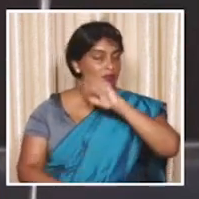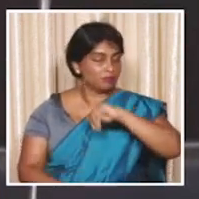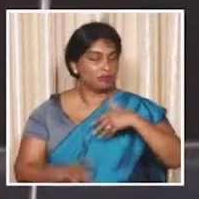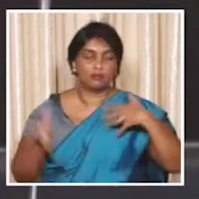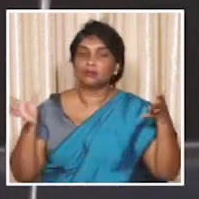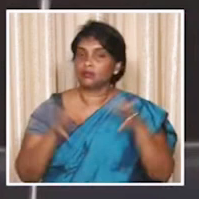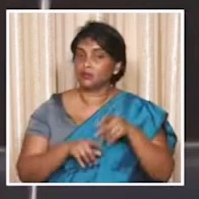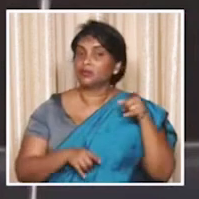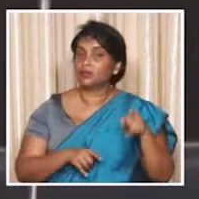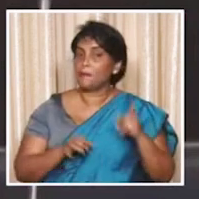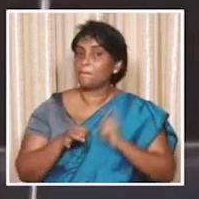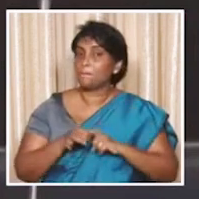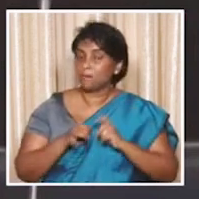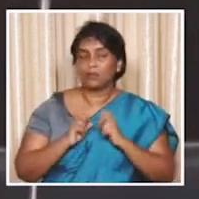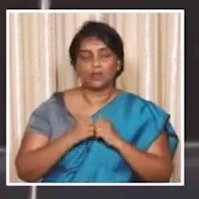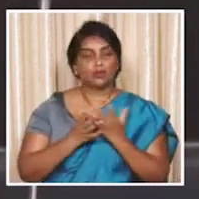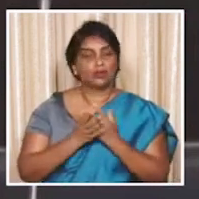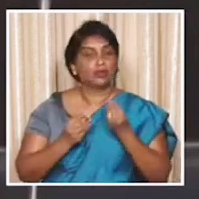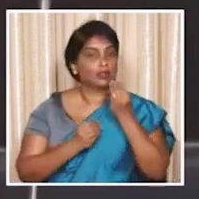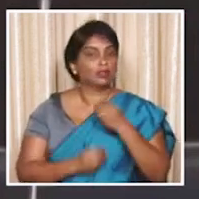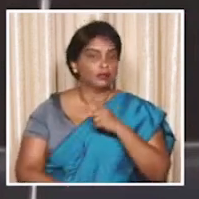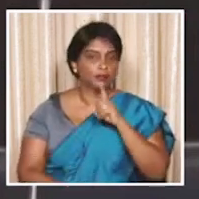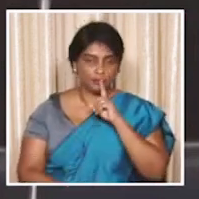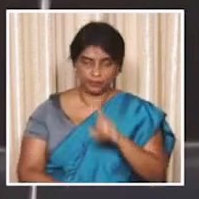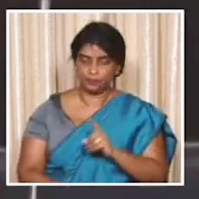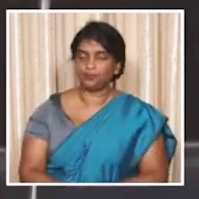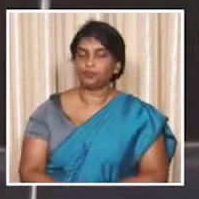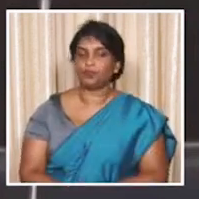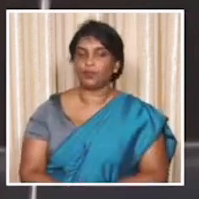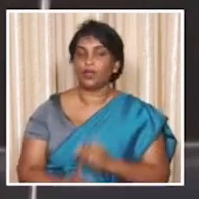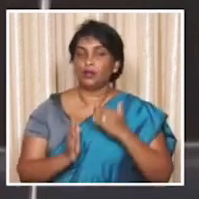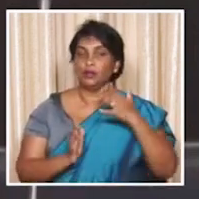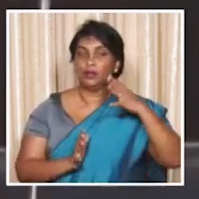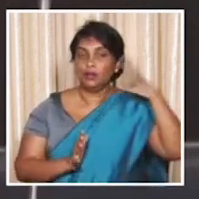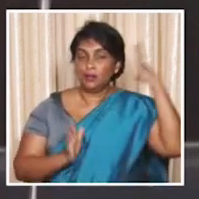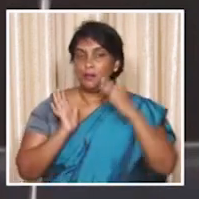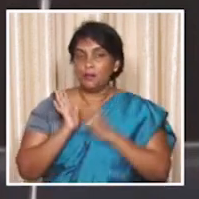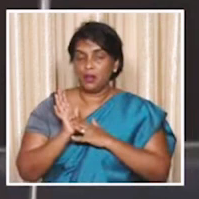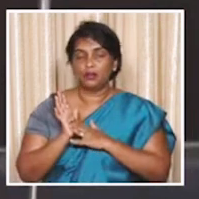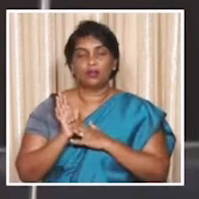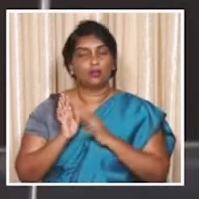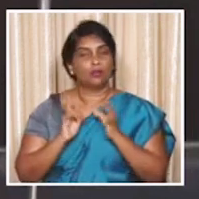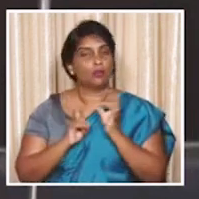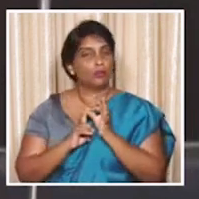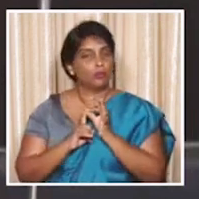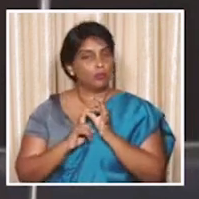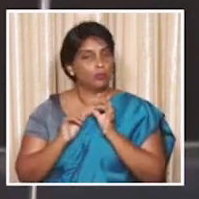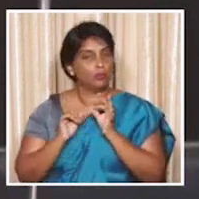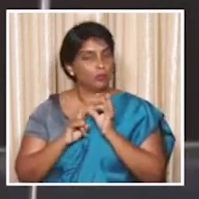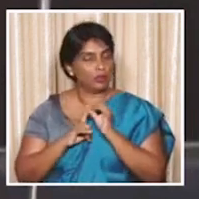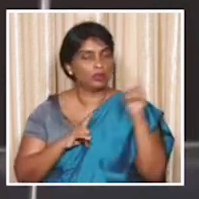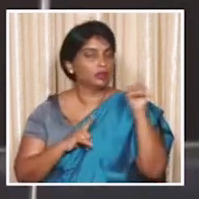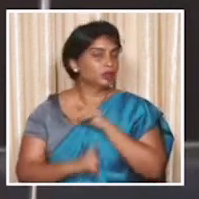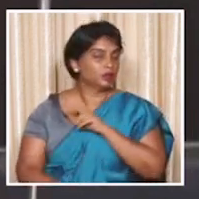நான் அன்பாக வேண்டுகோள் விடுக்கின்றேன் அடுத்து மன்னார் புத்தளம் பாதை அதாவது அது ஆர்டிஏக்கு கீழே